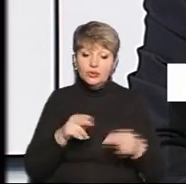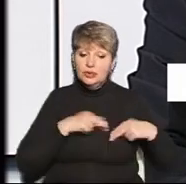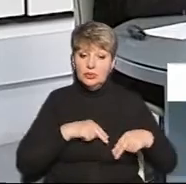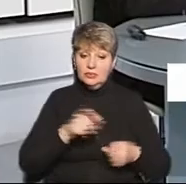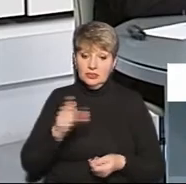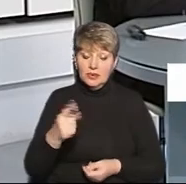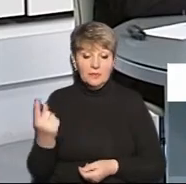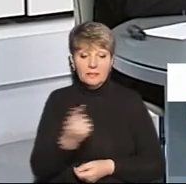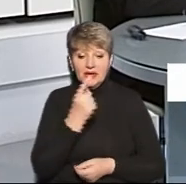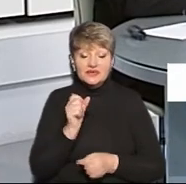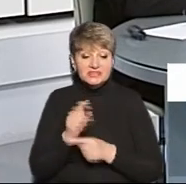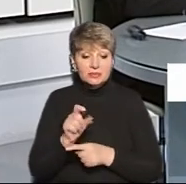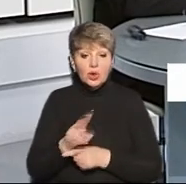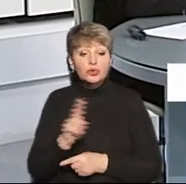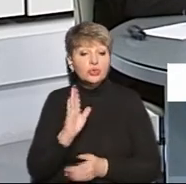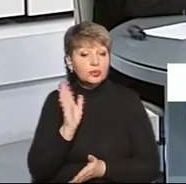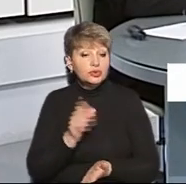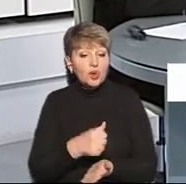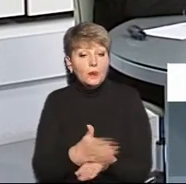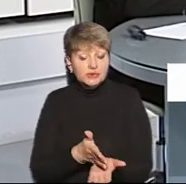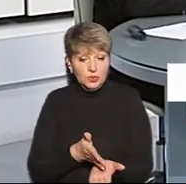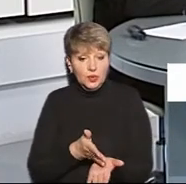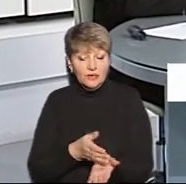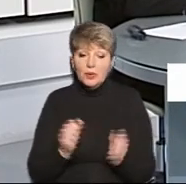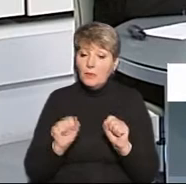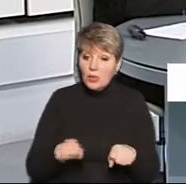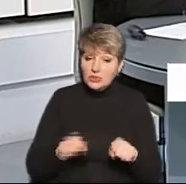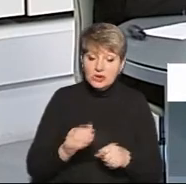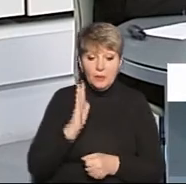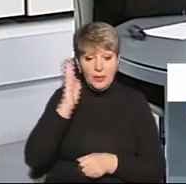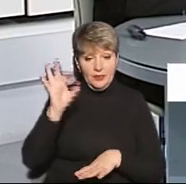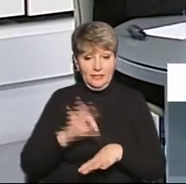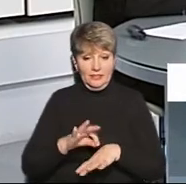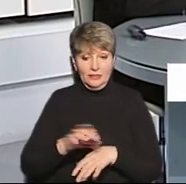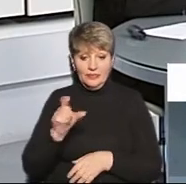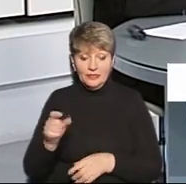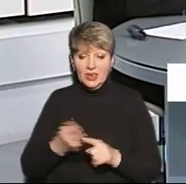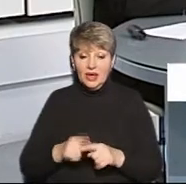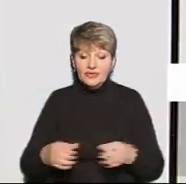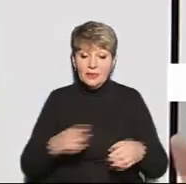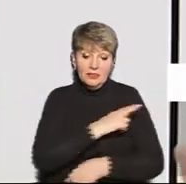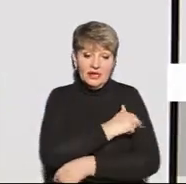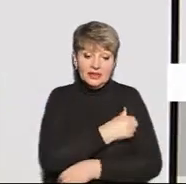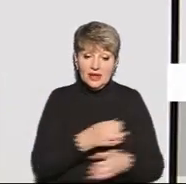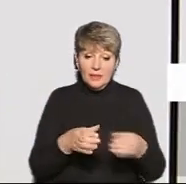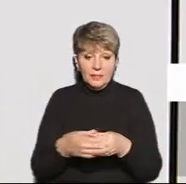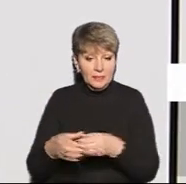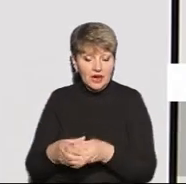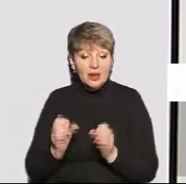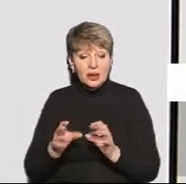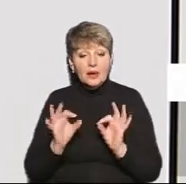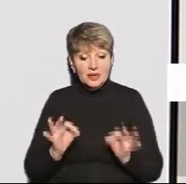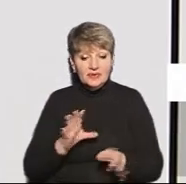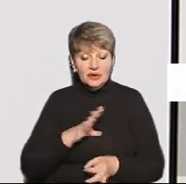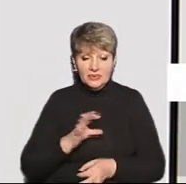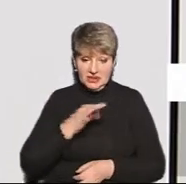це першочергове завдання, хто буде обслуговувати можливих майбутніх хворих, саме медичні бригади. Як правильно сказано було в сюжеті,